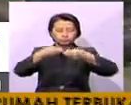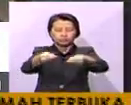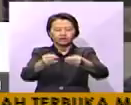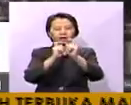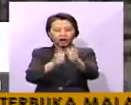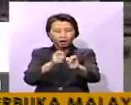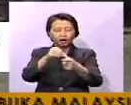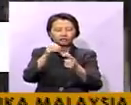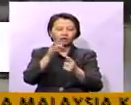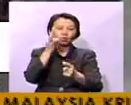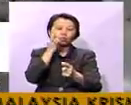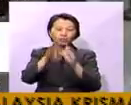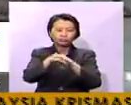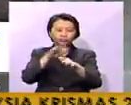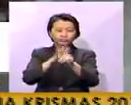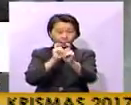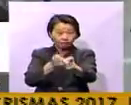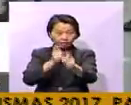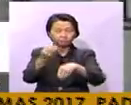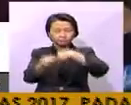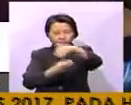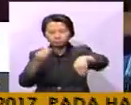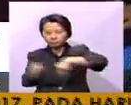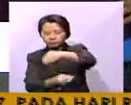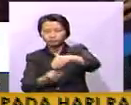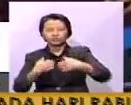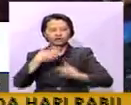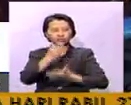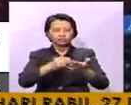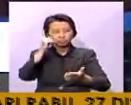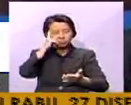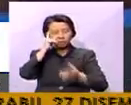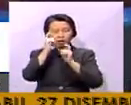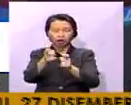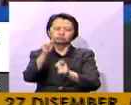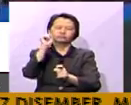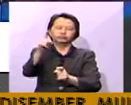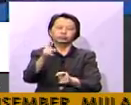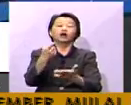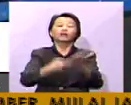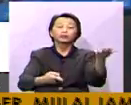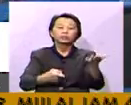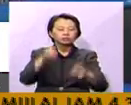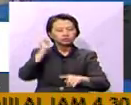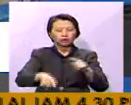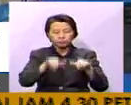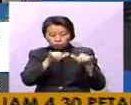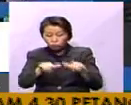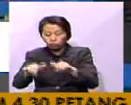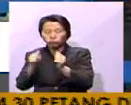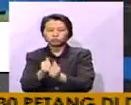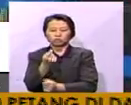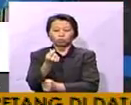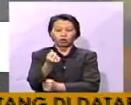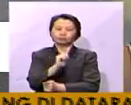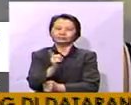hadiah atau buah tangan. Namun, ada yang berpendapat hadiah yang paling bernilai sebenarnya tidak dapat diukur dengan wang